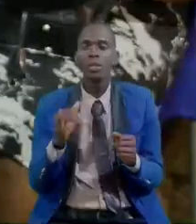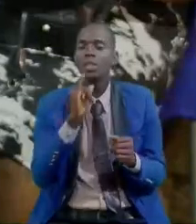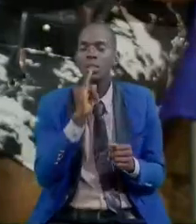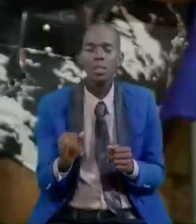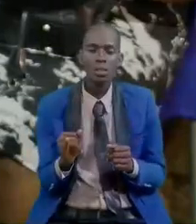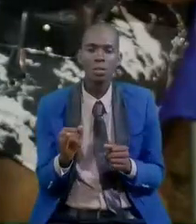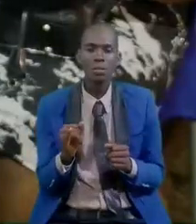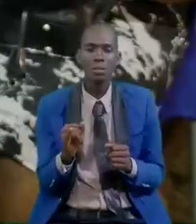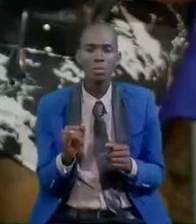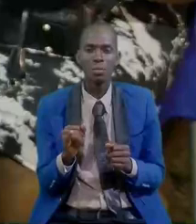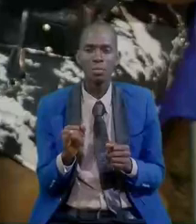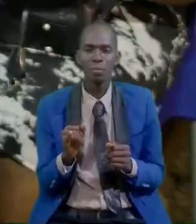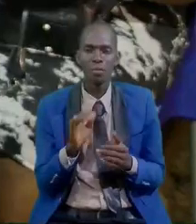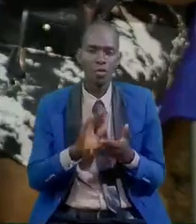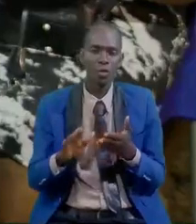ce soir.